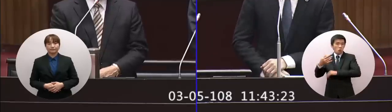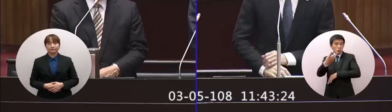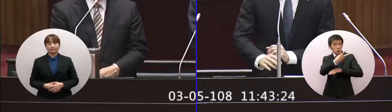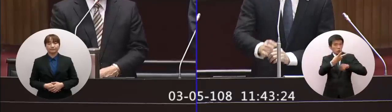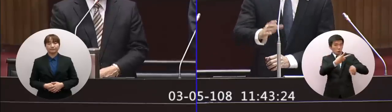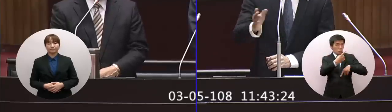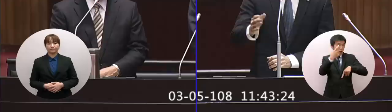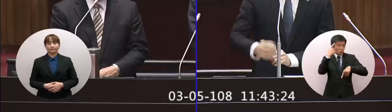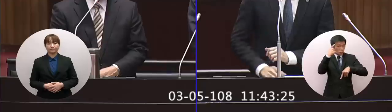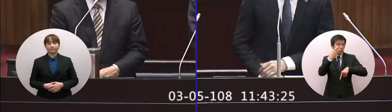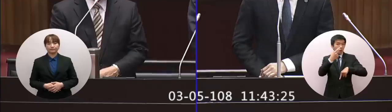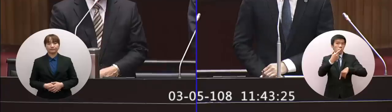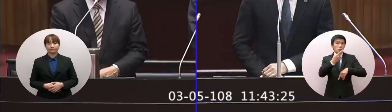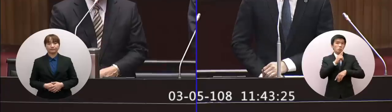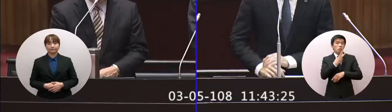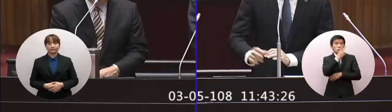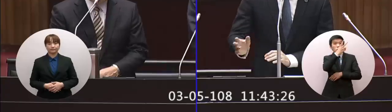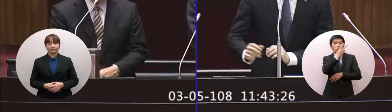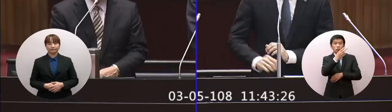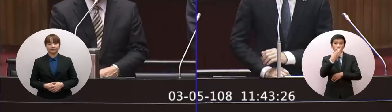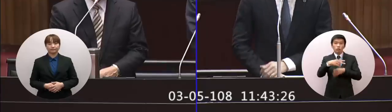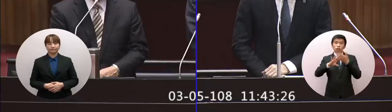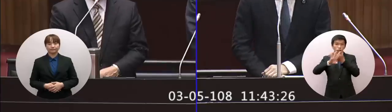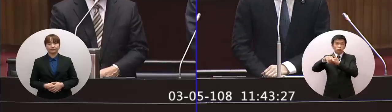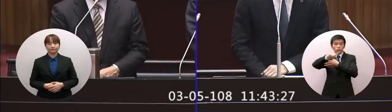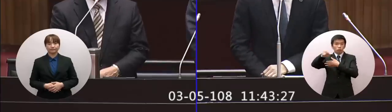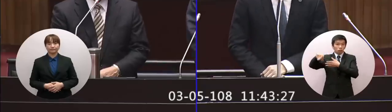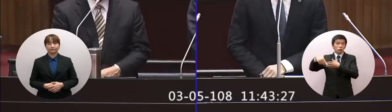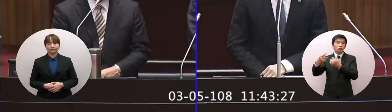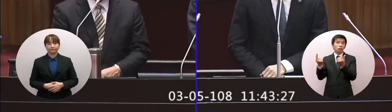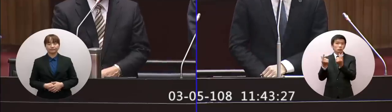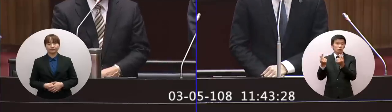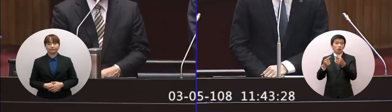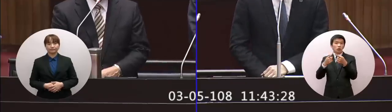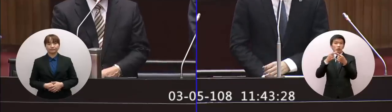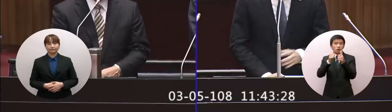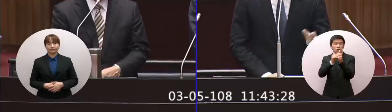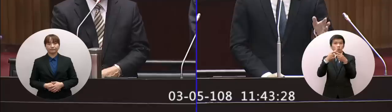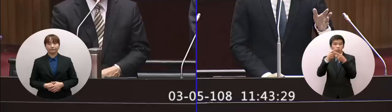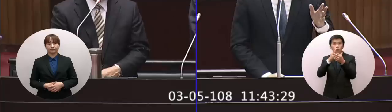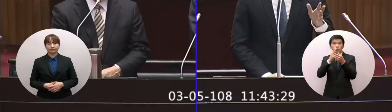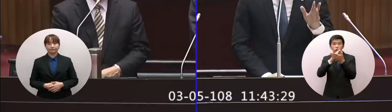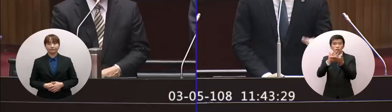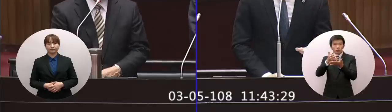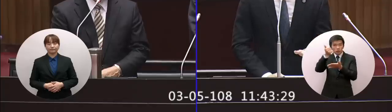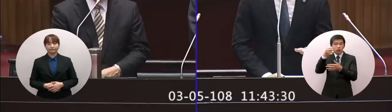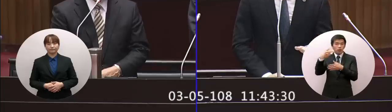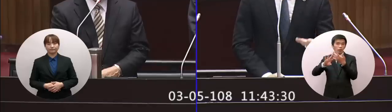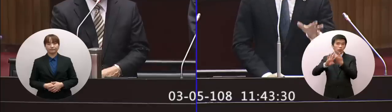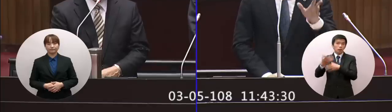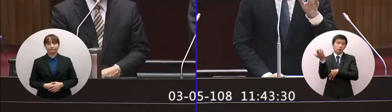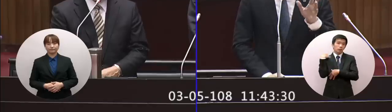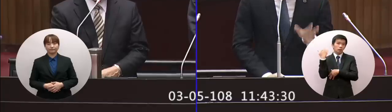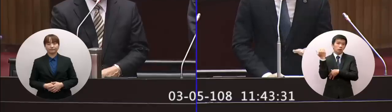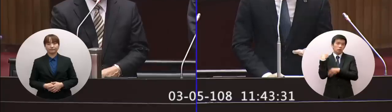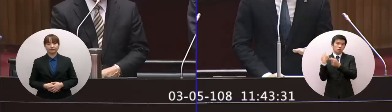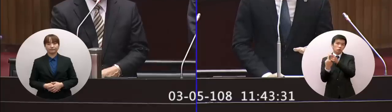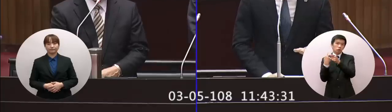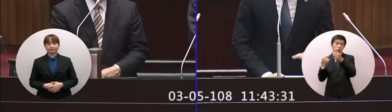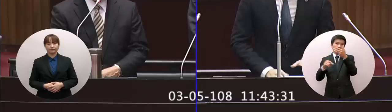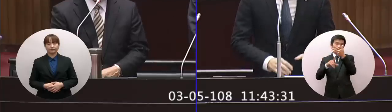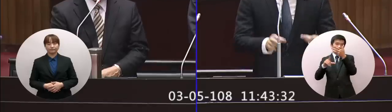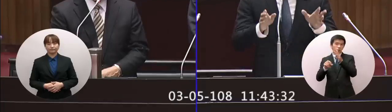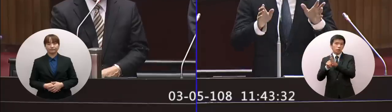其实吼，唔那是院长甲主委，也是讲即个叶副秘书长啦吼。去年八月的时阵，美国国